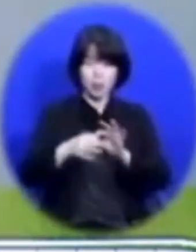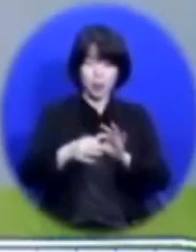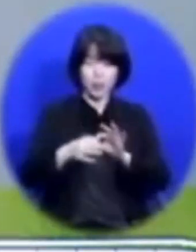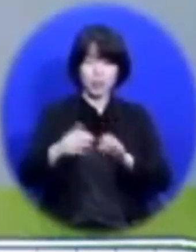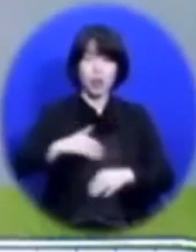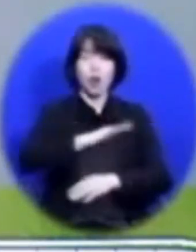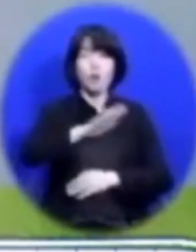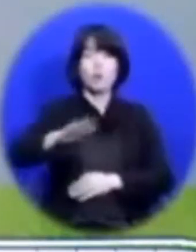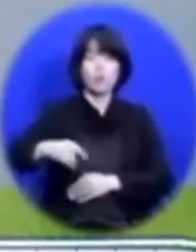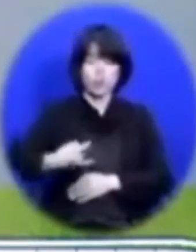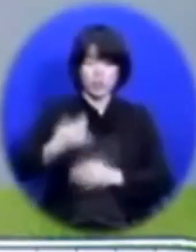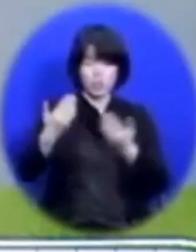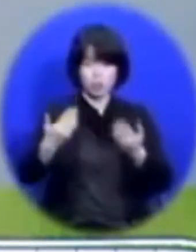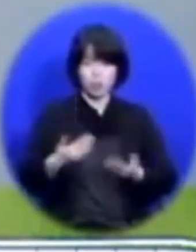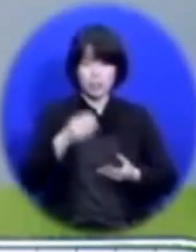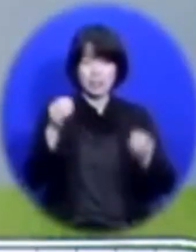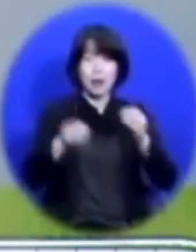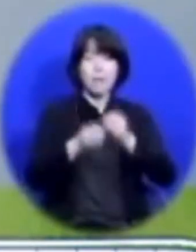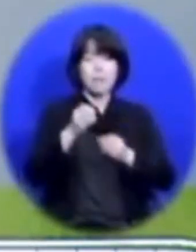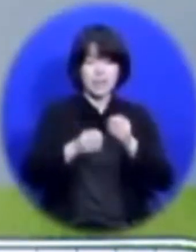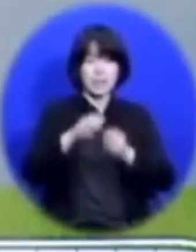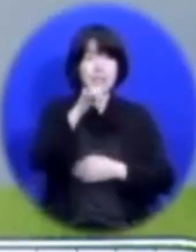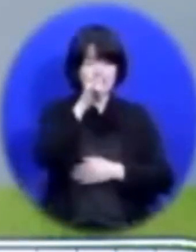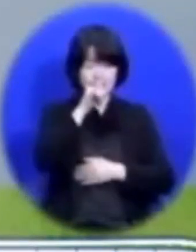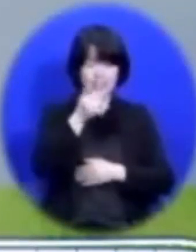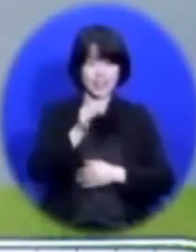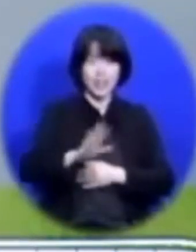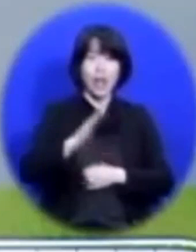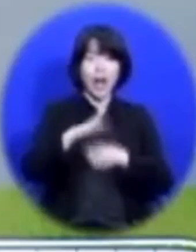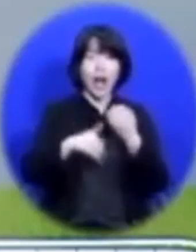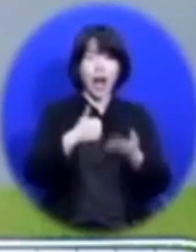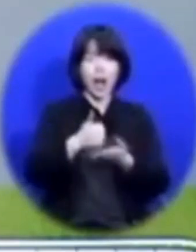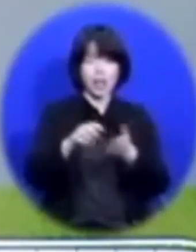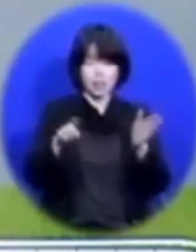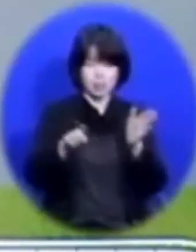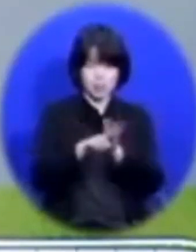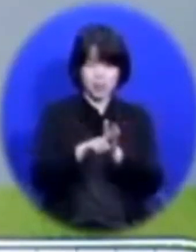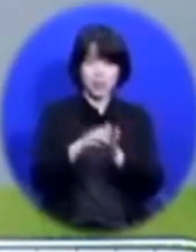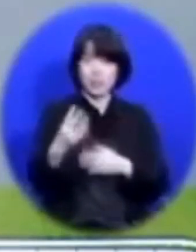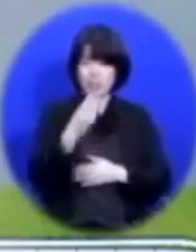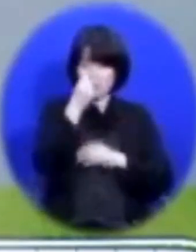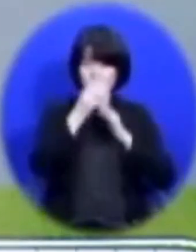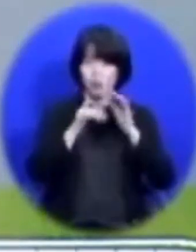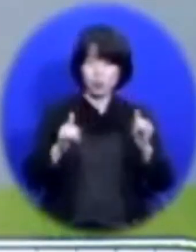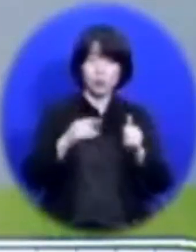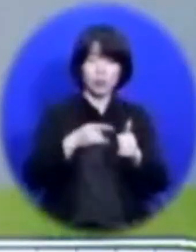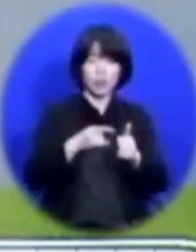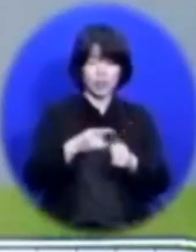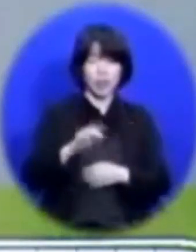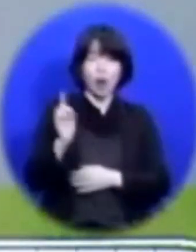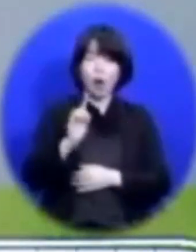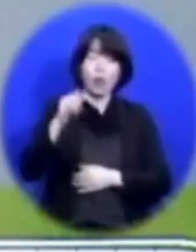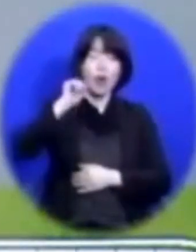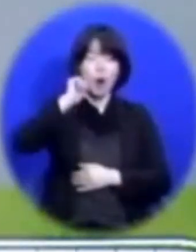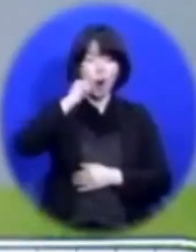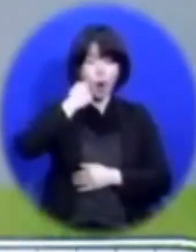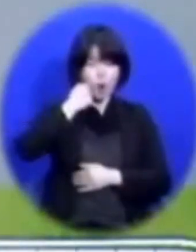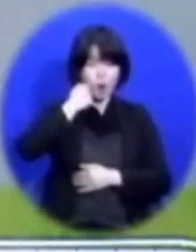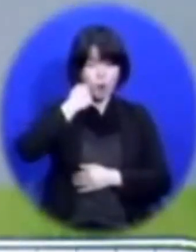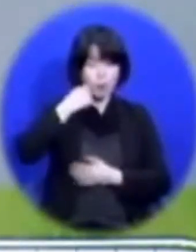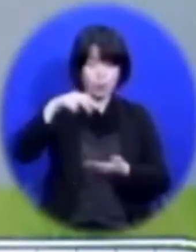다음과같은메시지를주십니다. 하나님을신뢰하는신자에게는 어떤어려운상황이닥치더라도